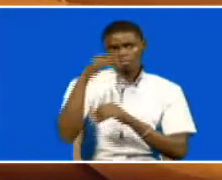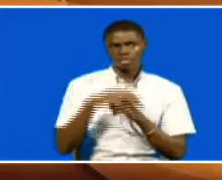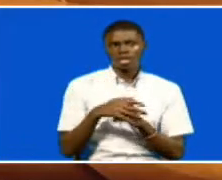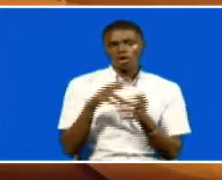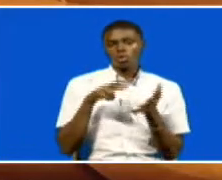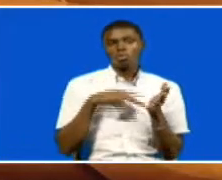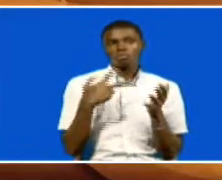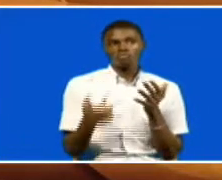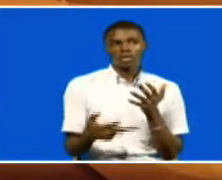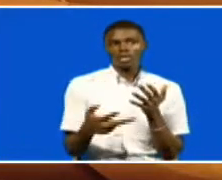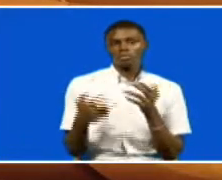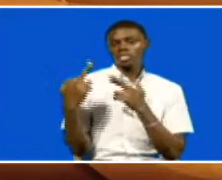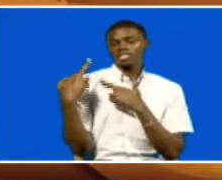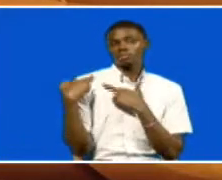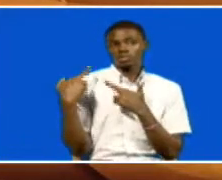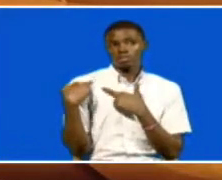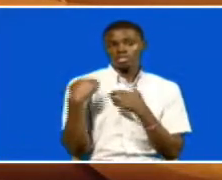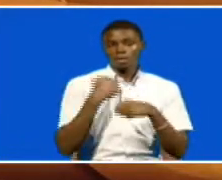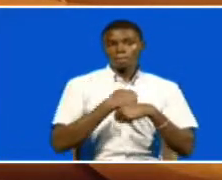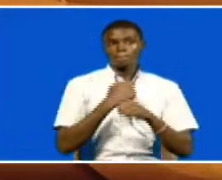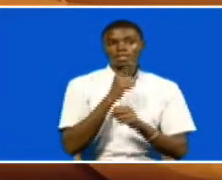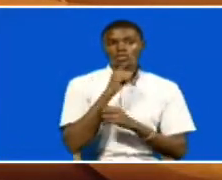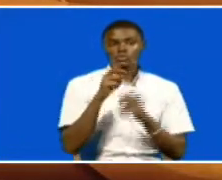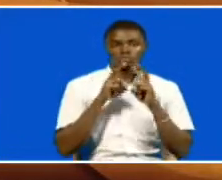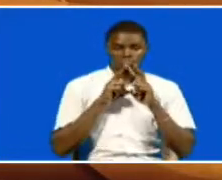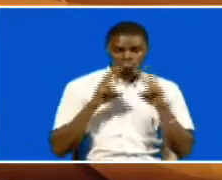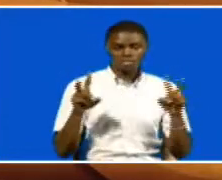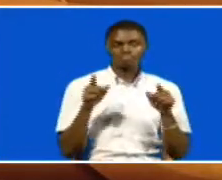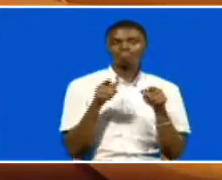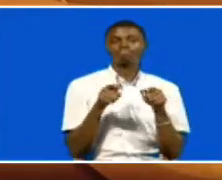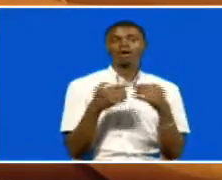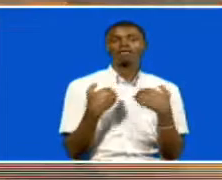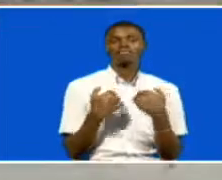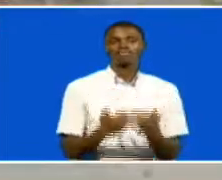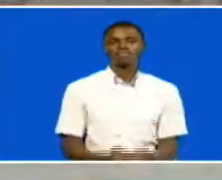kushindwa na jukumu lake la kuhakikisha amani inashuhudiwa.